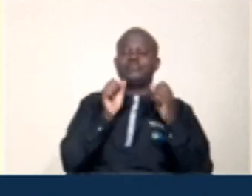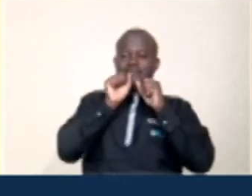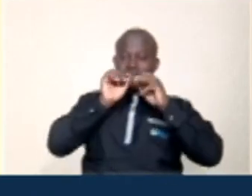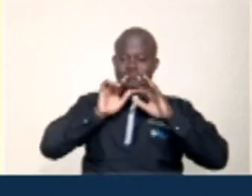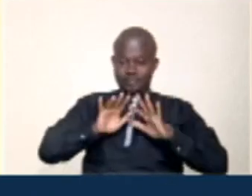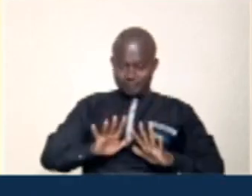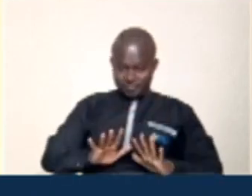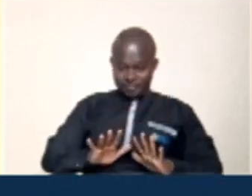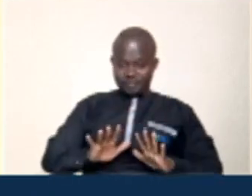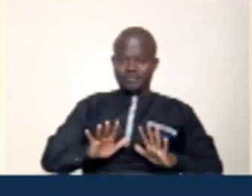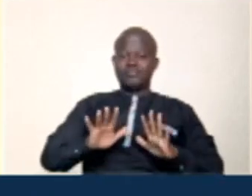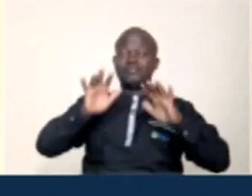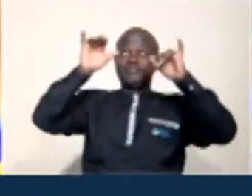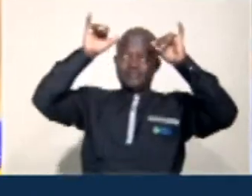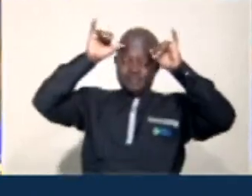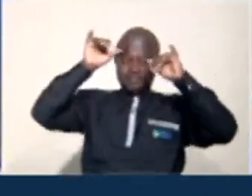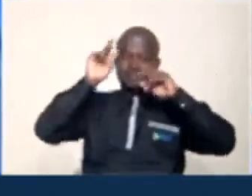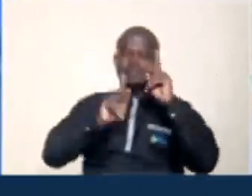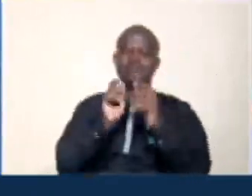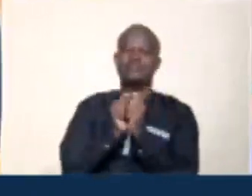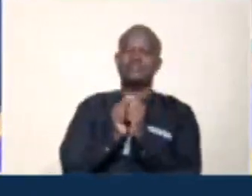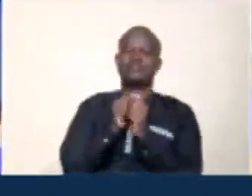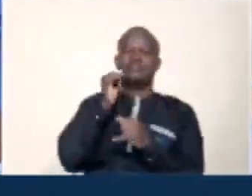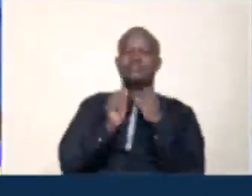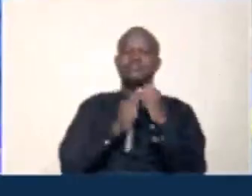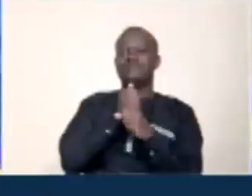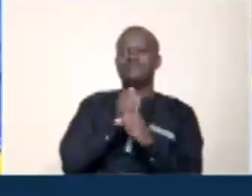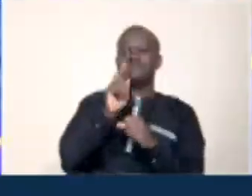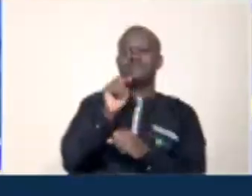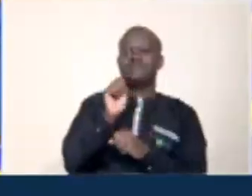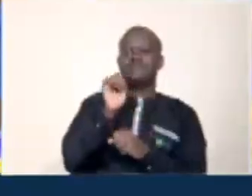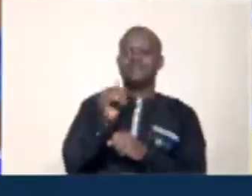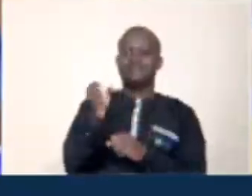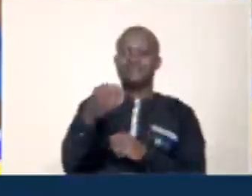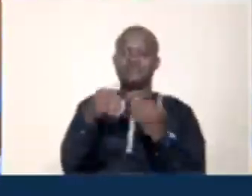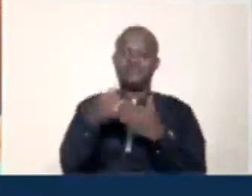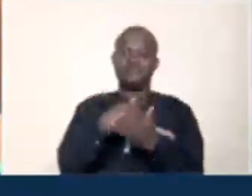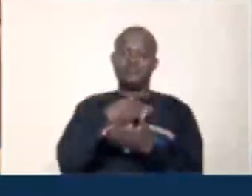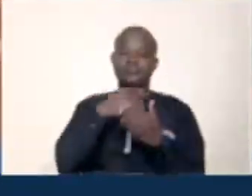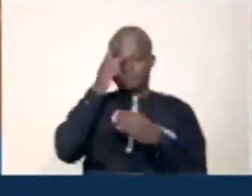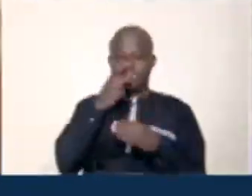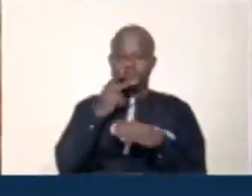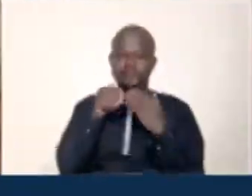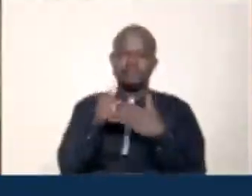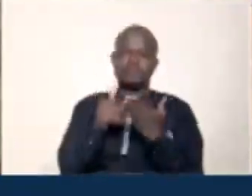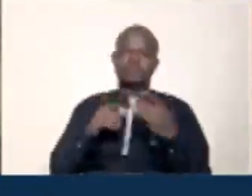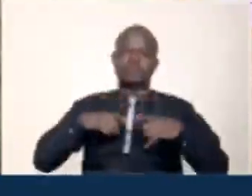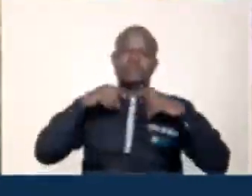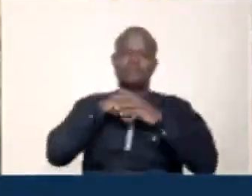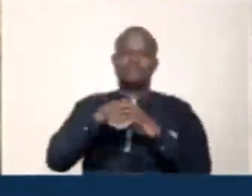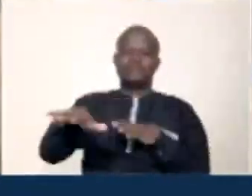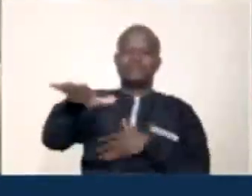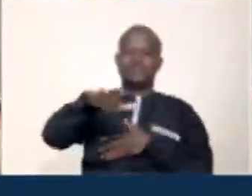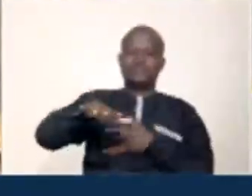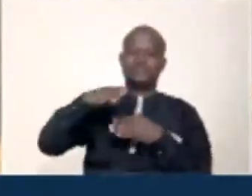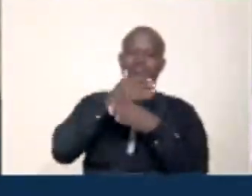n'umugisha n'inka n'abantu. Mu mpera za buri mwaka Unity Club Intwara Rumuri isura ababyeyi b'Intwaza batuye mu ngo